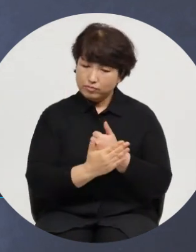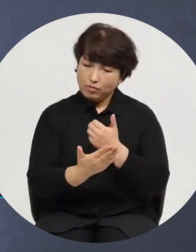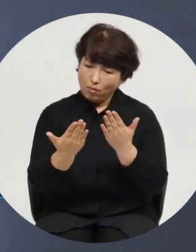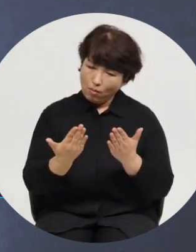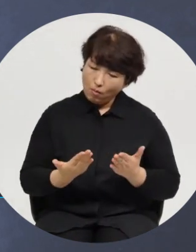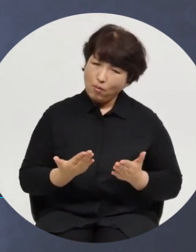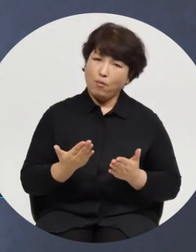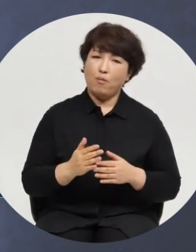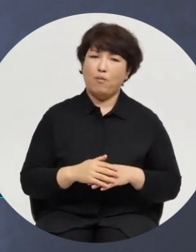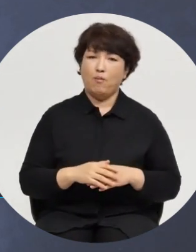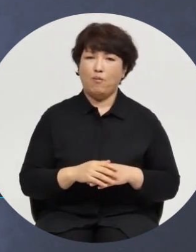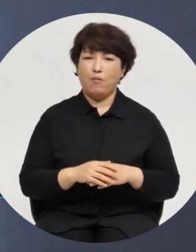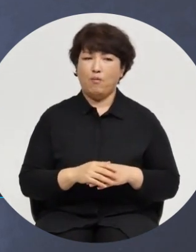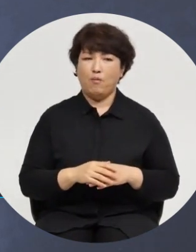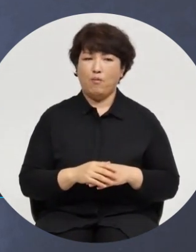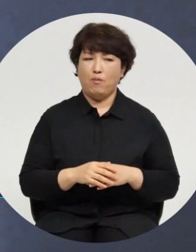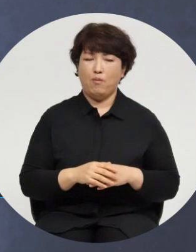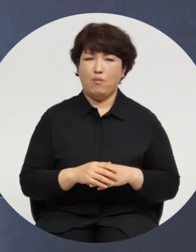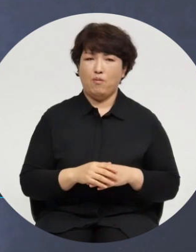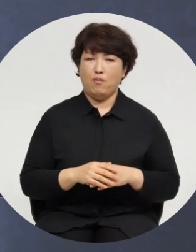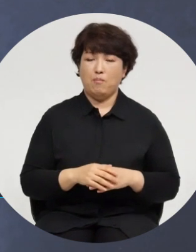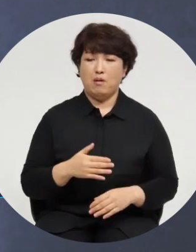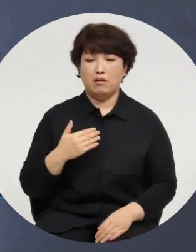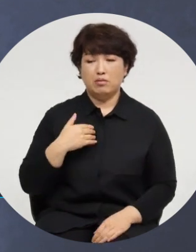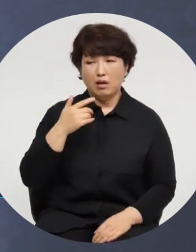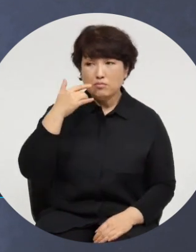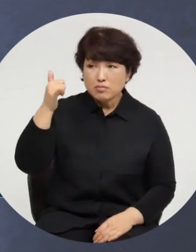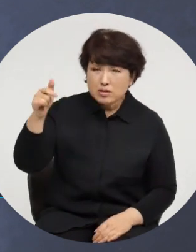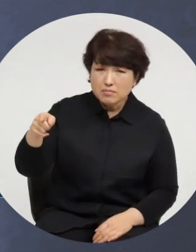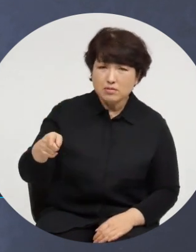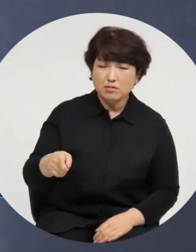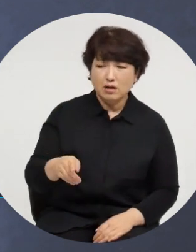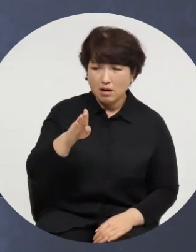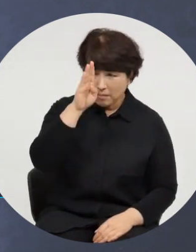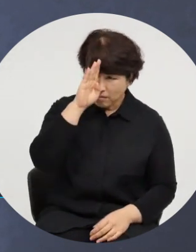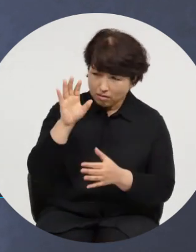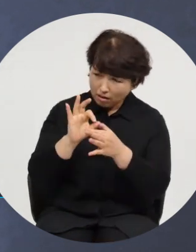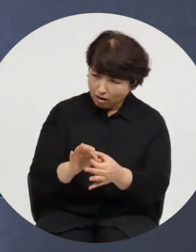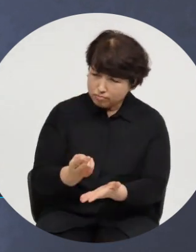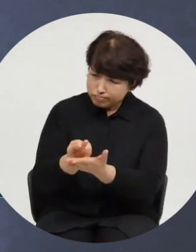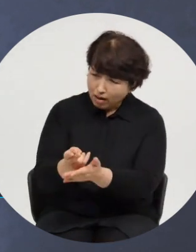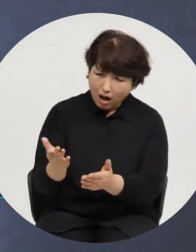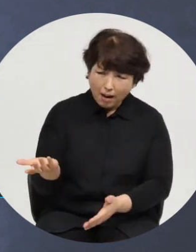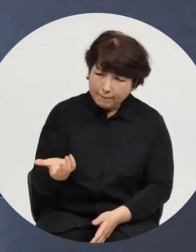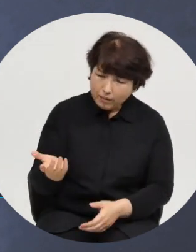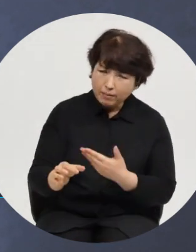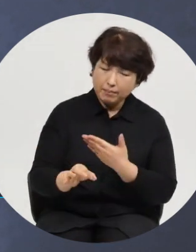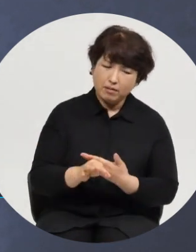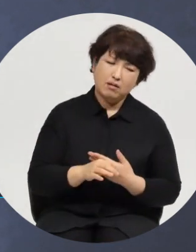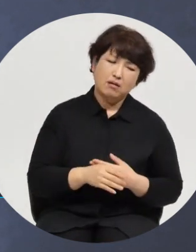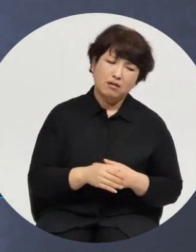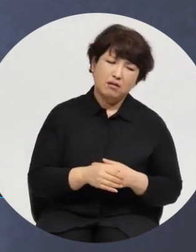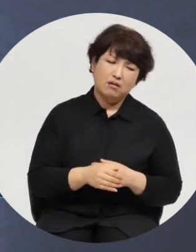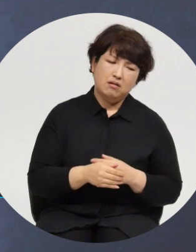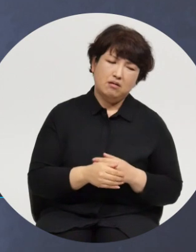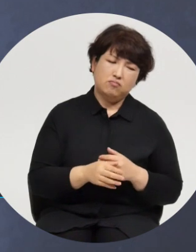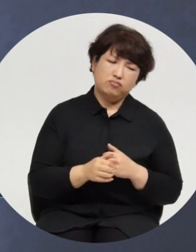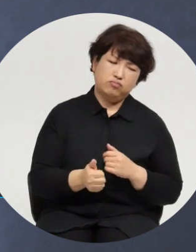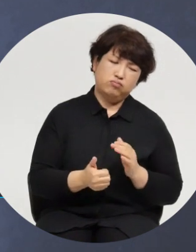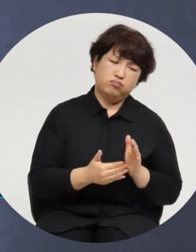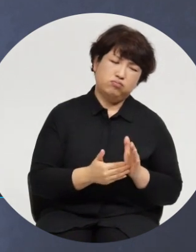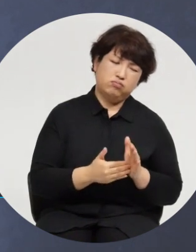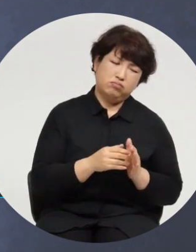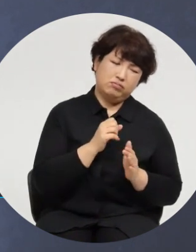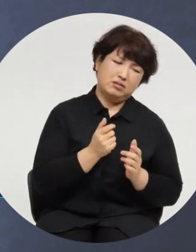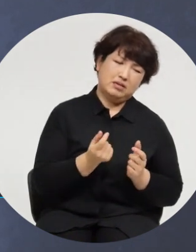병문안 도 없고 이래저래 하다가 떠요 이거 절에 사는 이만 죽는 게 낫겠다 내 부모라도 만하니 거절의 살 파의 중령이